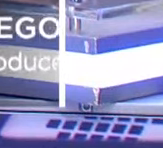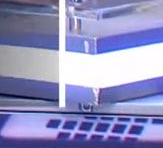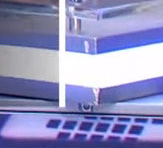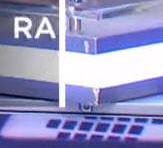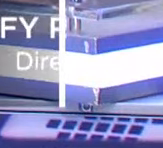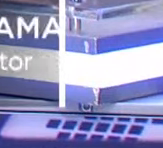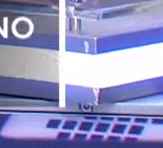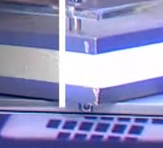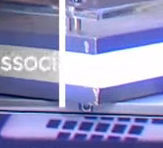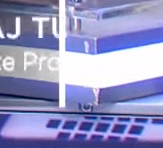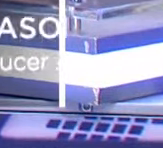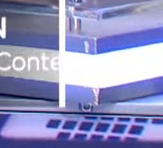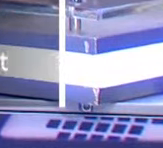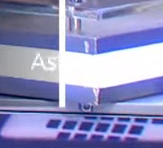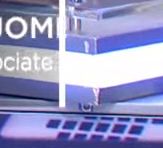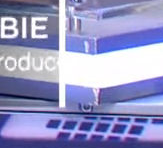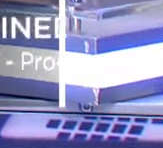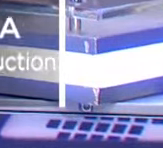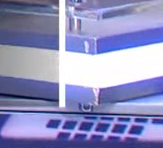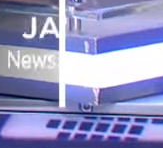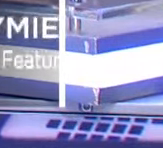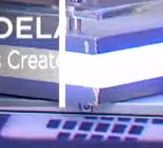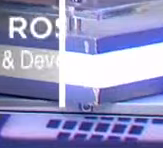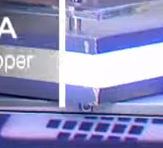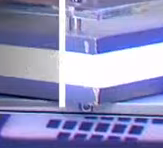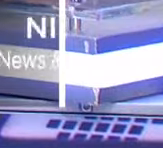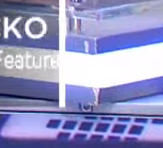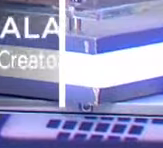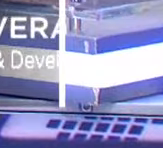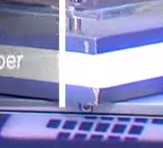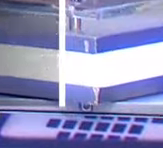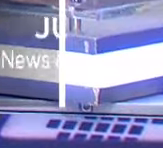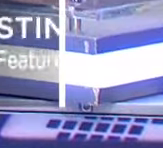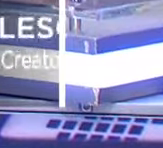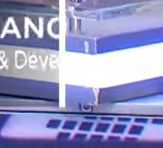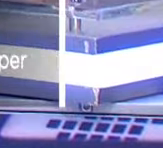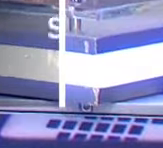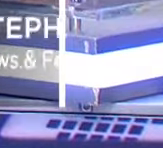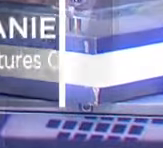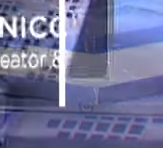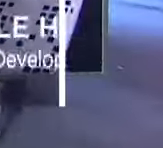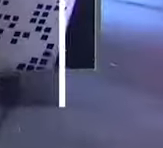Sa ngalan ni Mean Dos Baños, ako po si Ruth Cabal. At ako naman po si Edlin Gao. Magandang gabi.